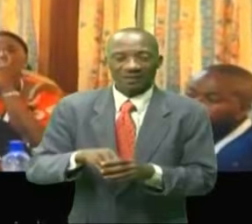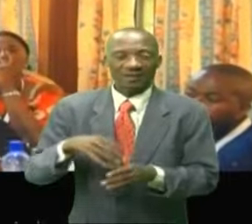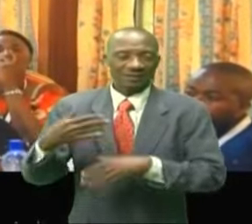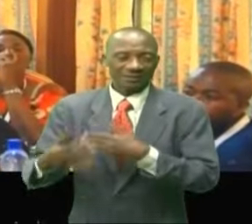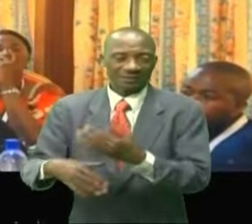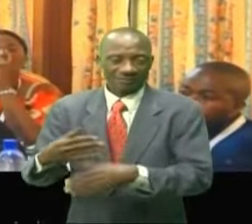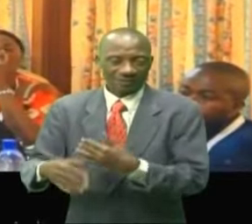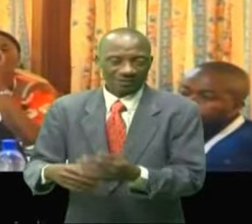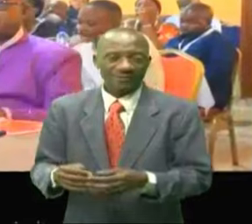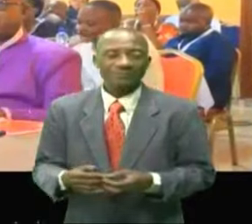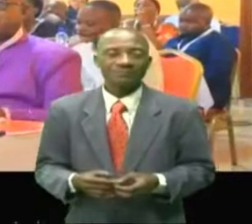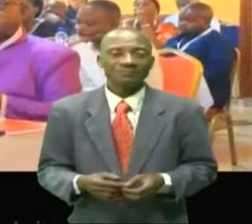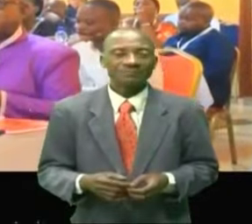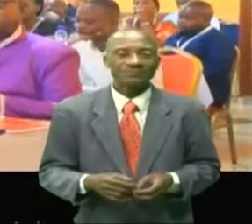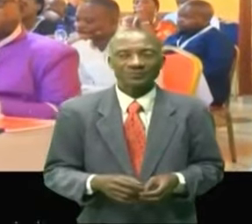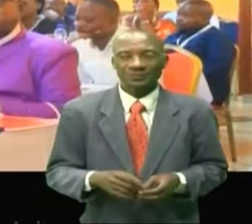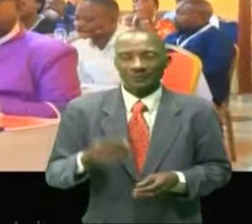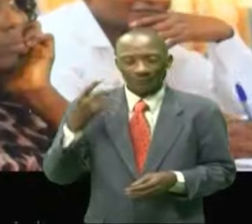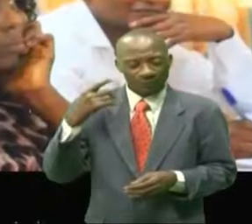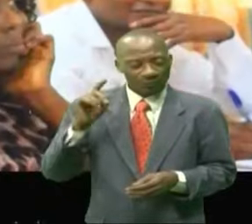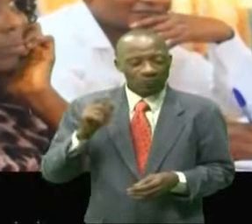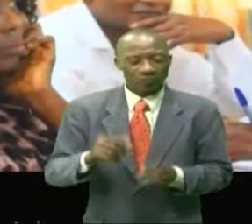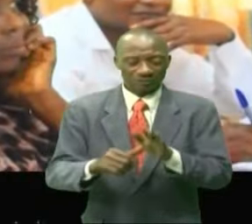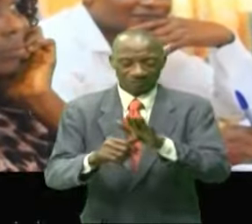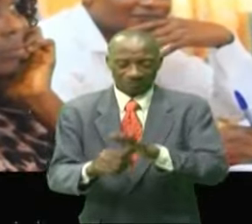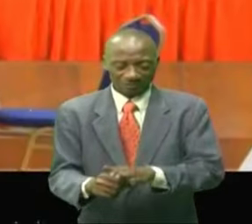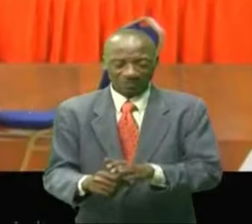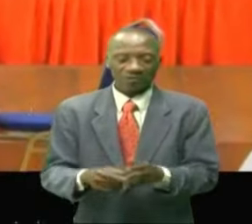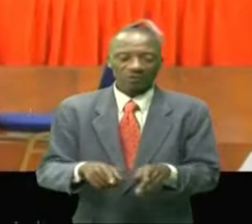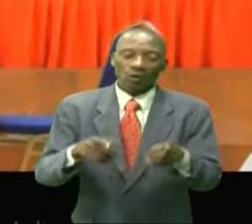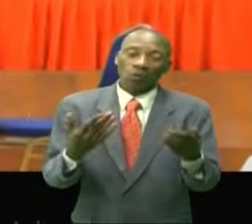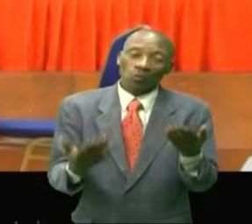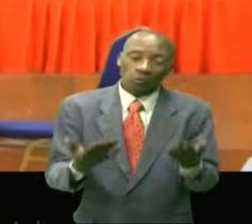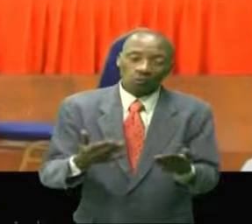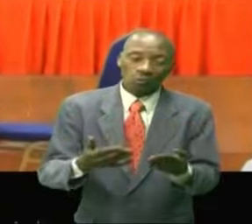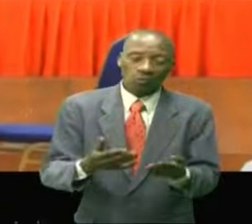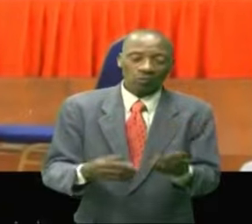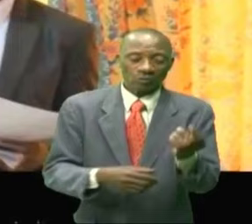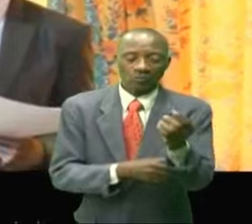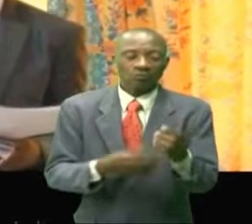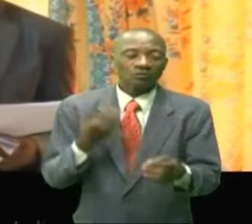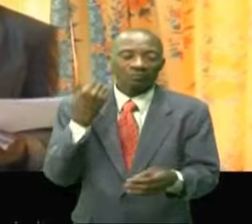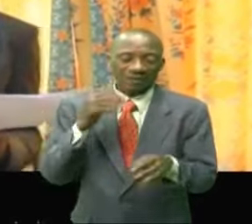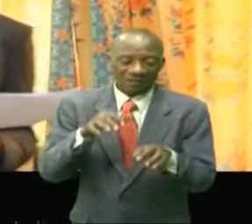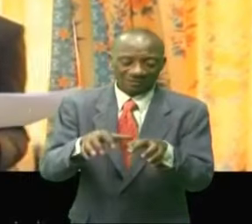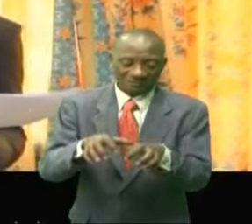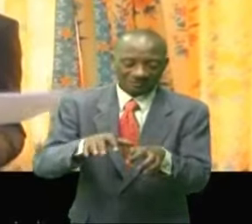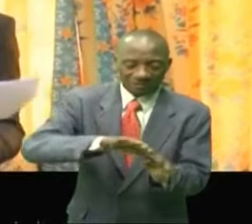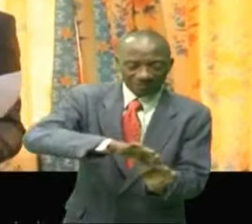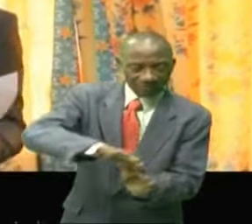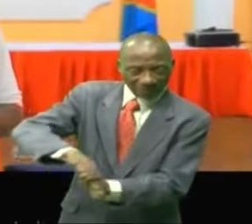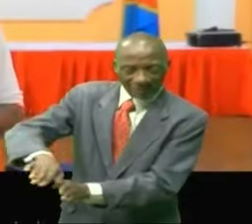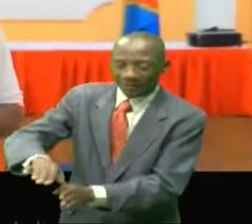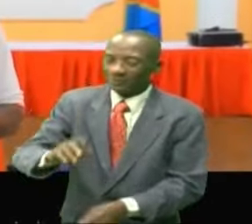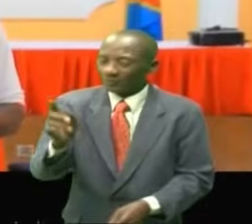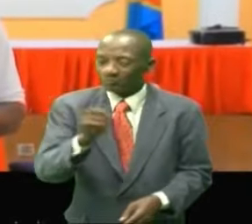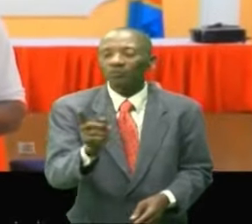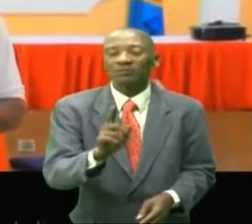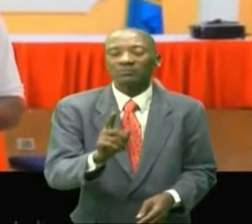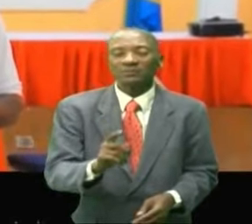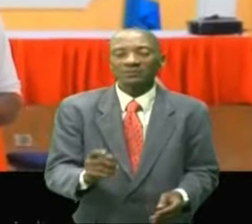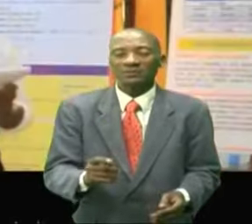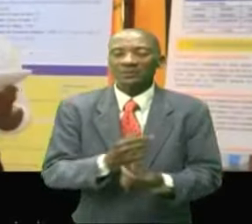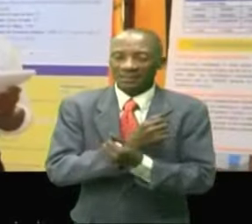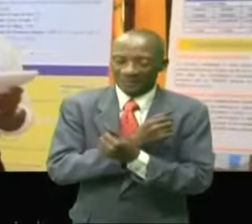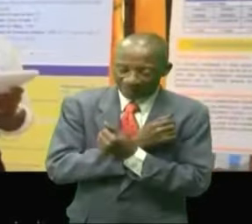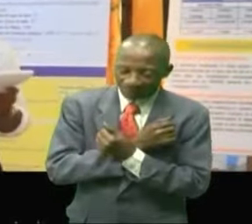que la lèpre soit connue, nous devons redoubler des efforts pour faire connaître la maladie à cause de l'ignorance et